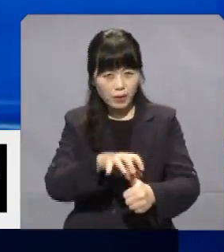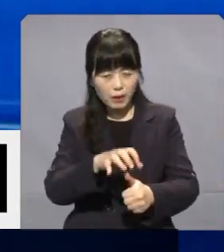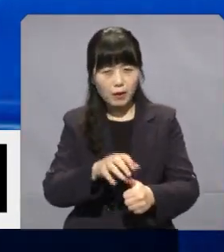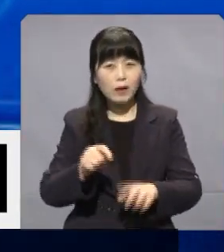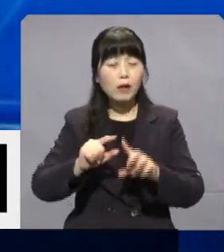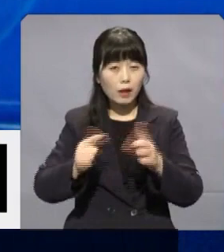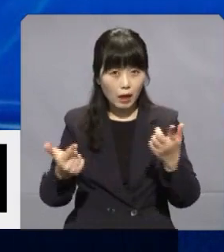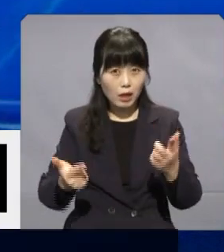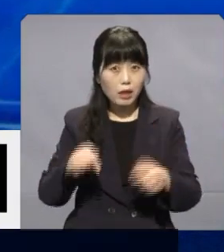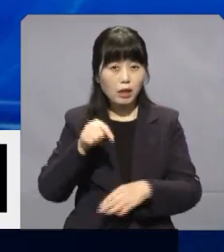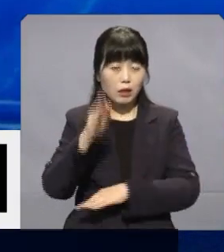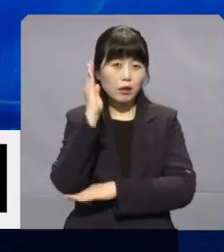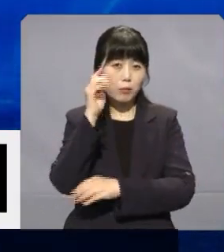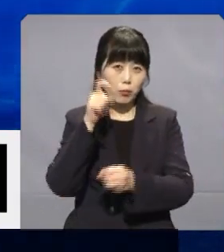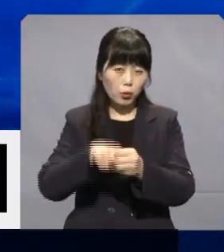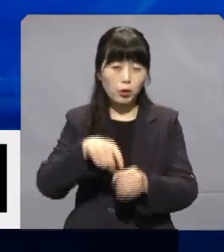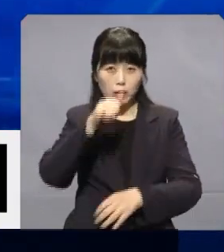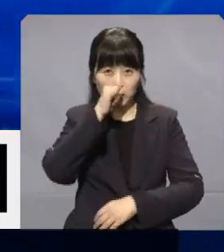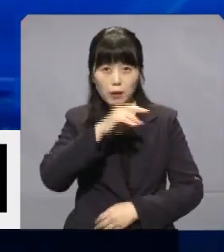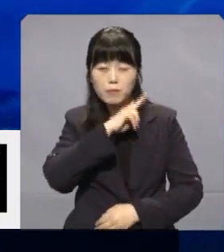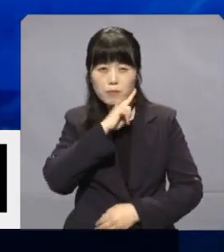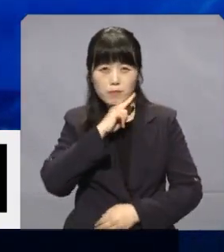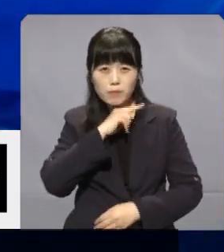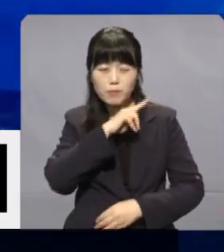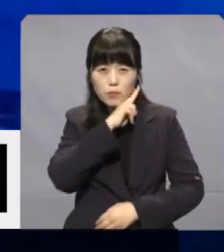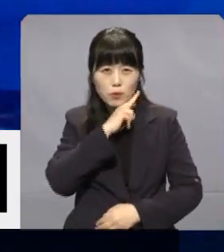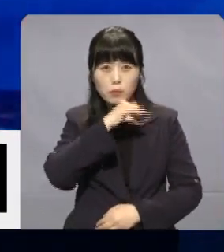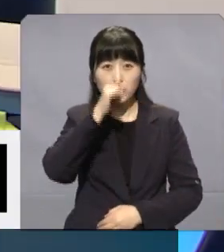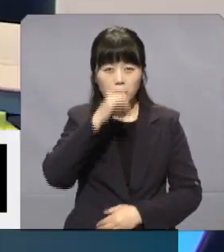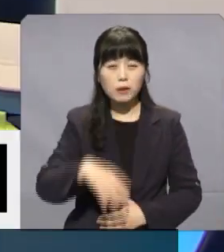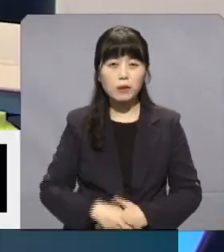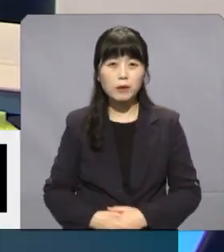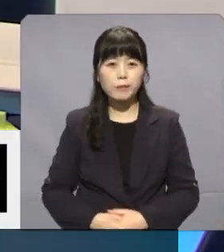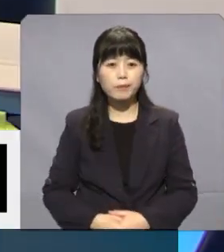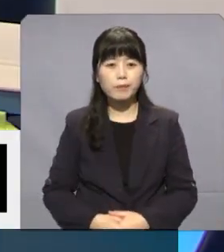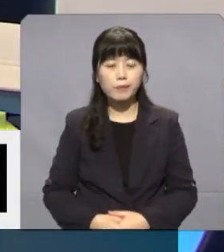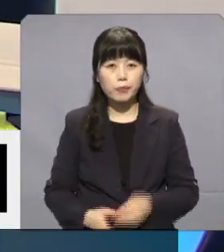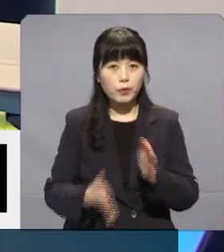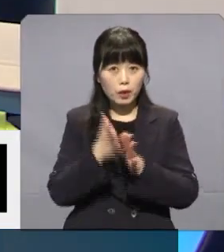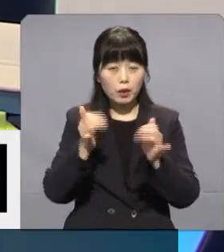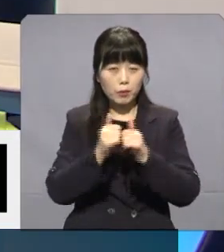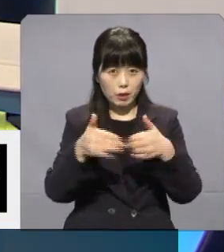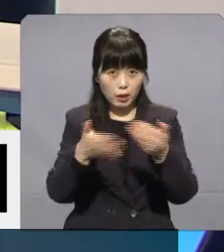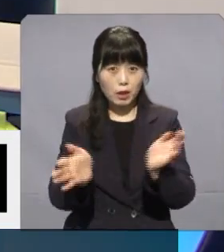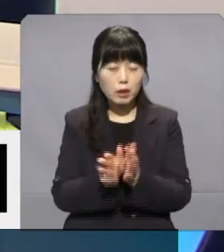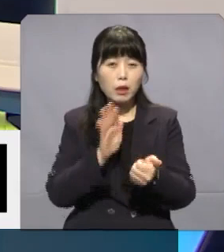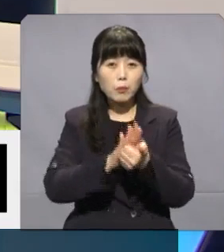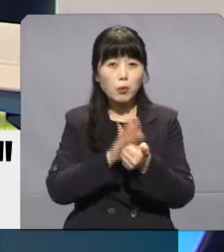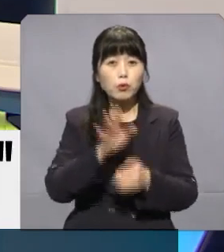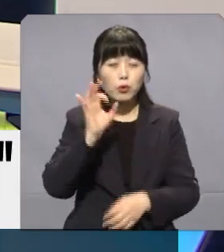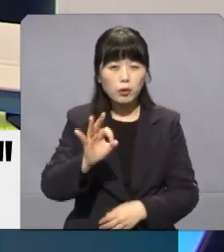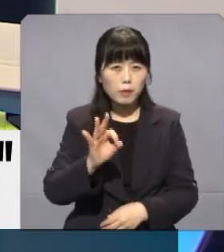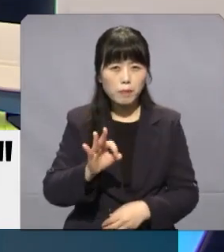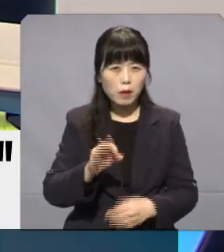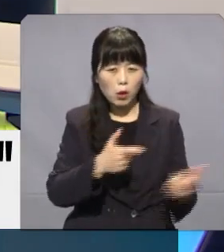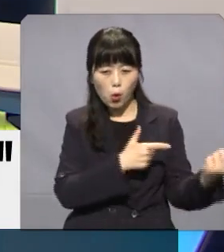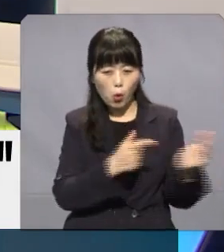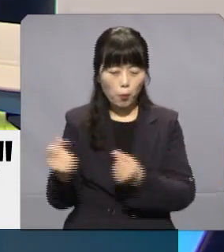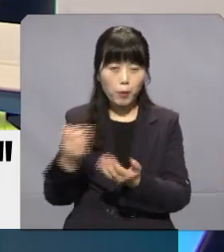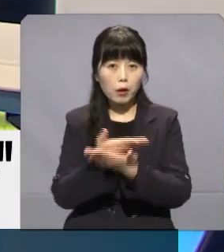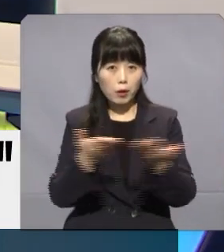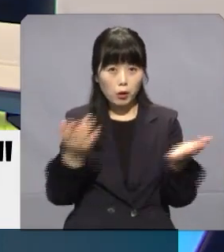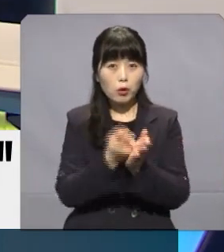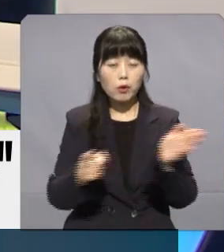물리려는게 아니냐 이런 목적이 있다는 지적도 있는데 김대현 평론가 이게 사실 시민단체에 대한 보조금이 공평하게 지원이